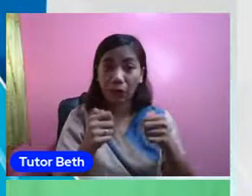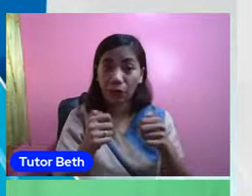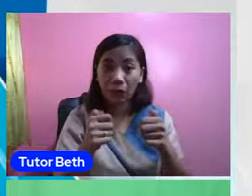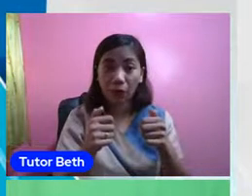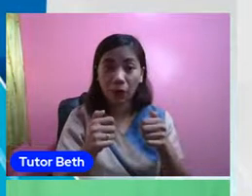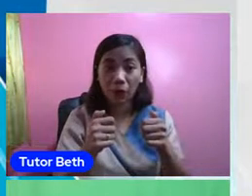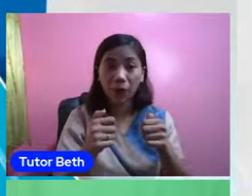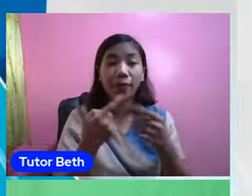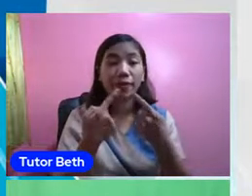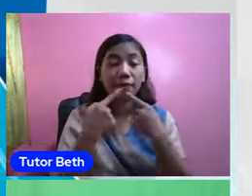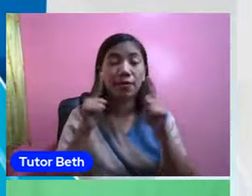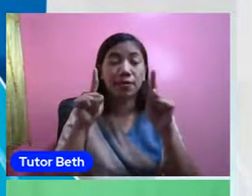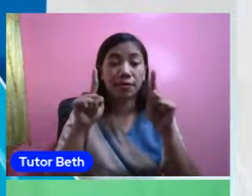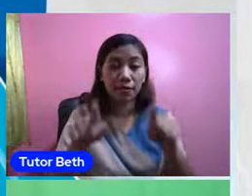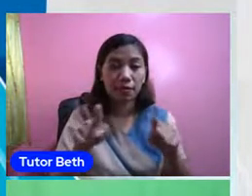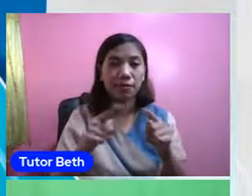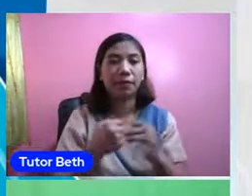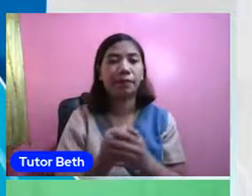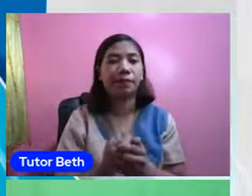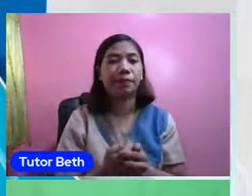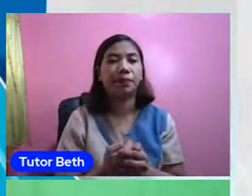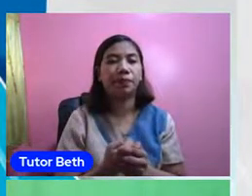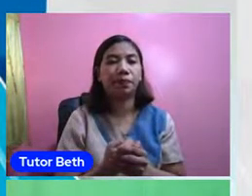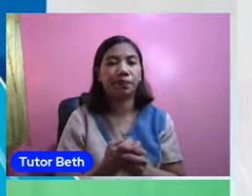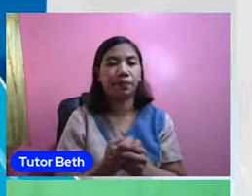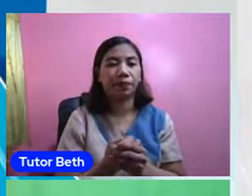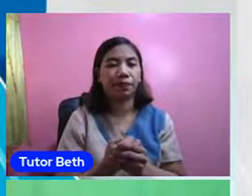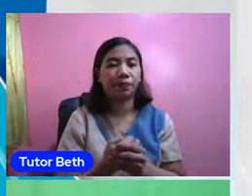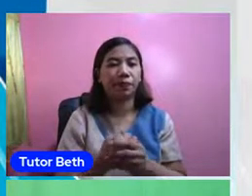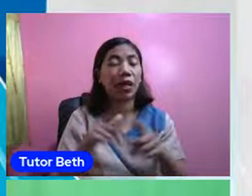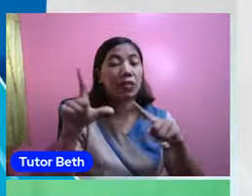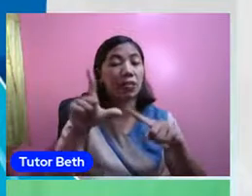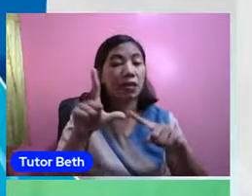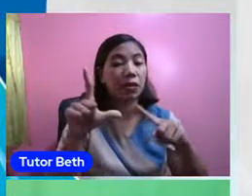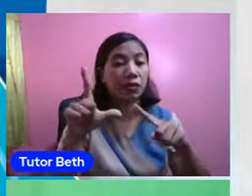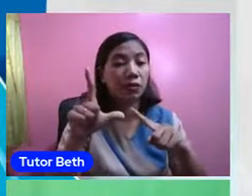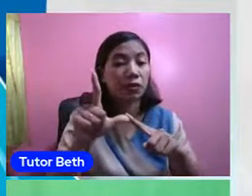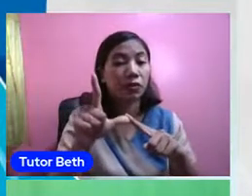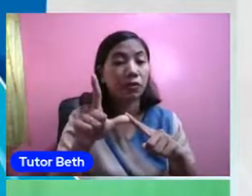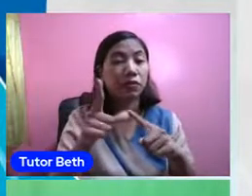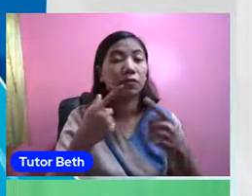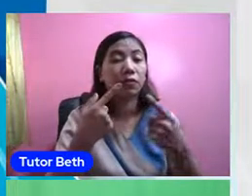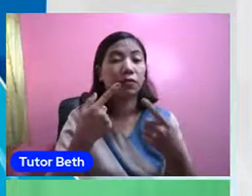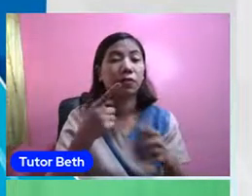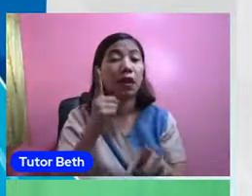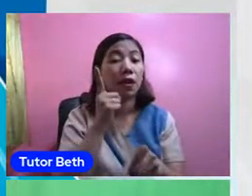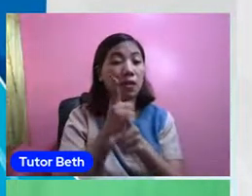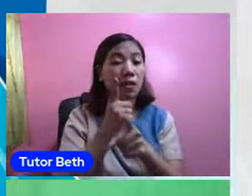o itatype nyo dyan sa chatbox yung letra ng tamang sagot.